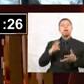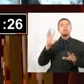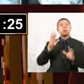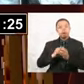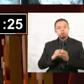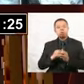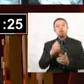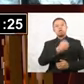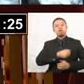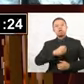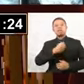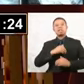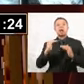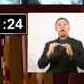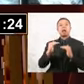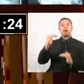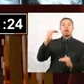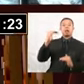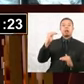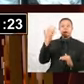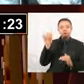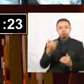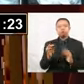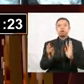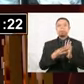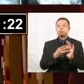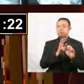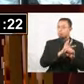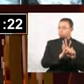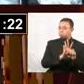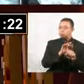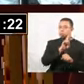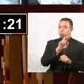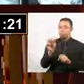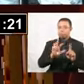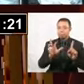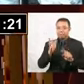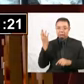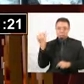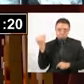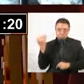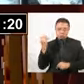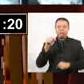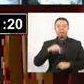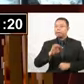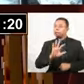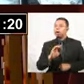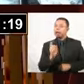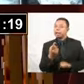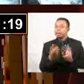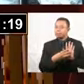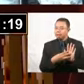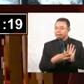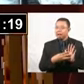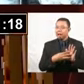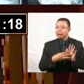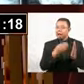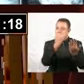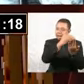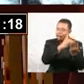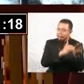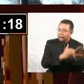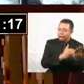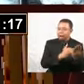yangasa nyata setelah pandemi covid-19 ini bukan sekedar masalah statistik